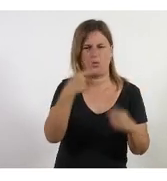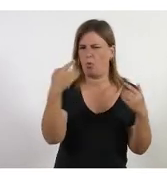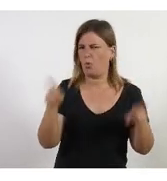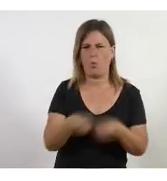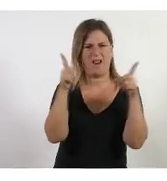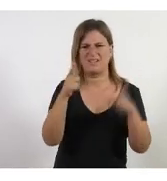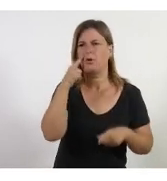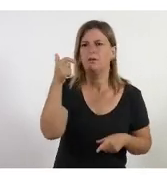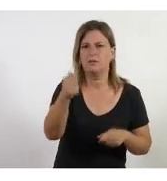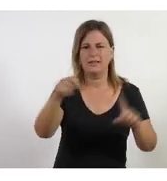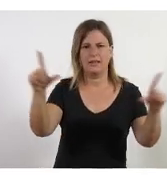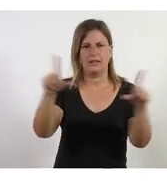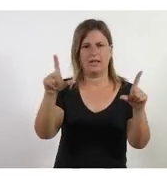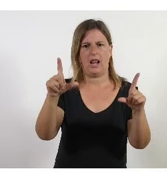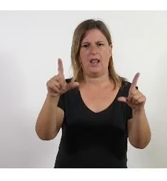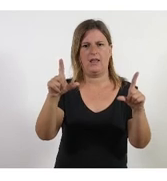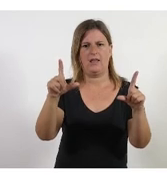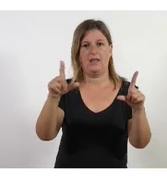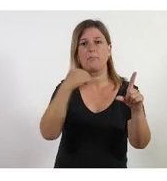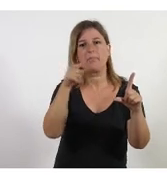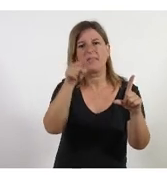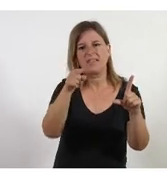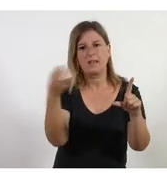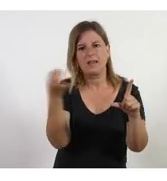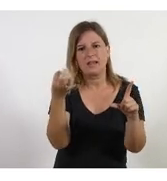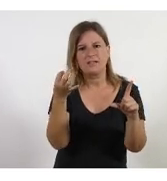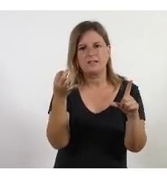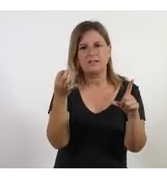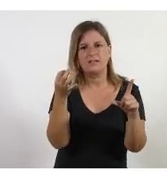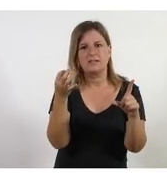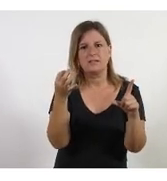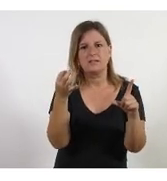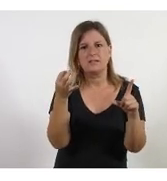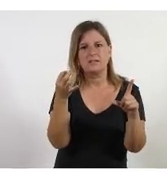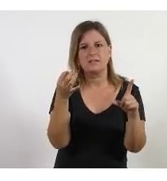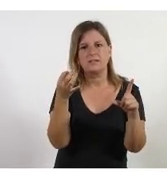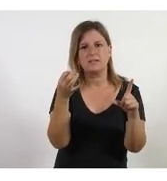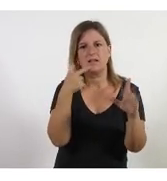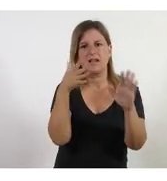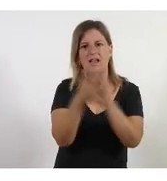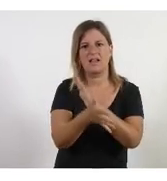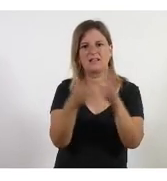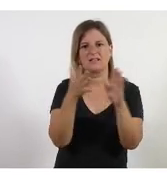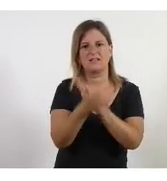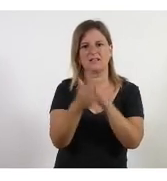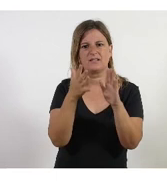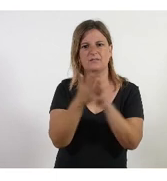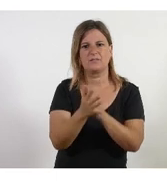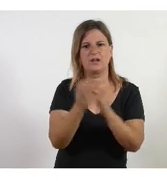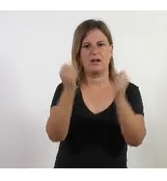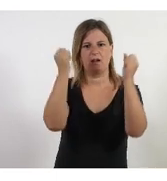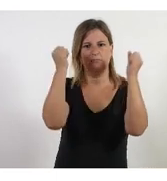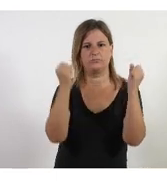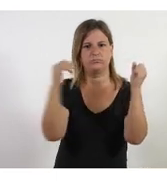tele. Posa la tele i sabeu què feien? Estaven caient les Torres Bessones. Era l'11 de setembre